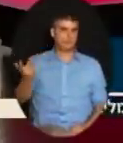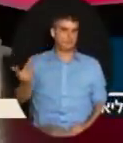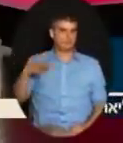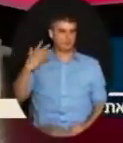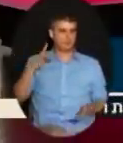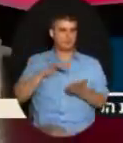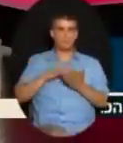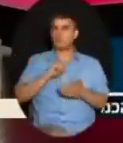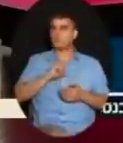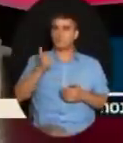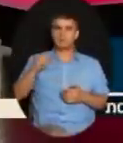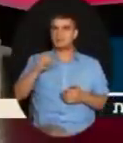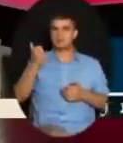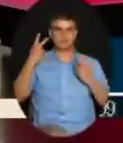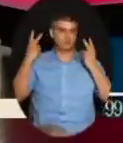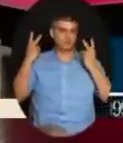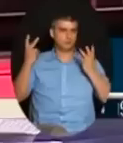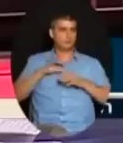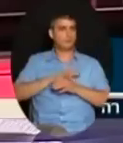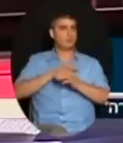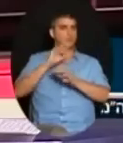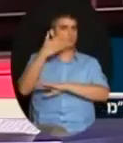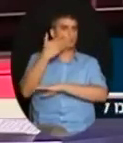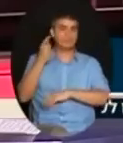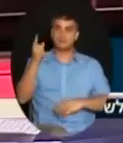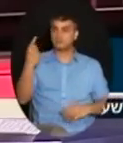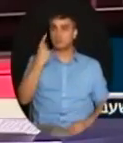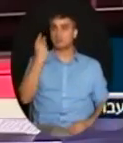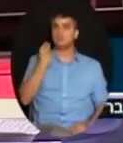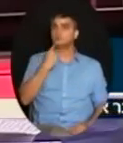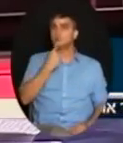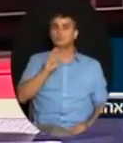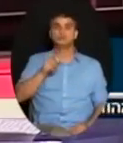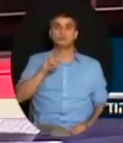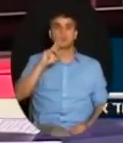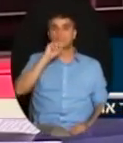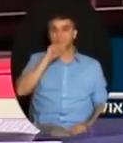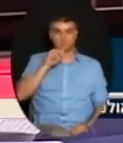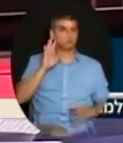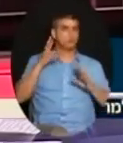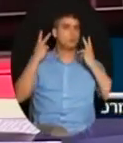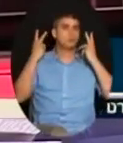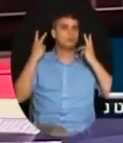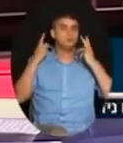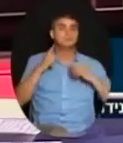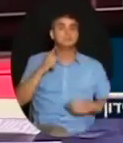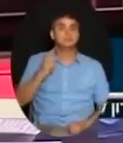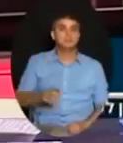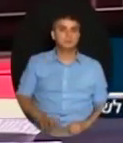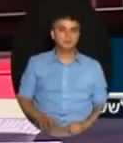להיות במקום הכי הכי חשוב בהנהגת המדינה. ואחד הדברים שאומר השופט רוזן, שהוא מאוד חשוב, זה